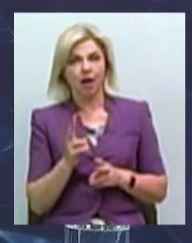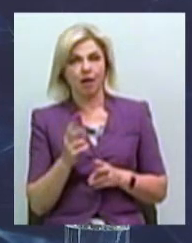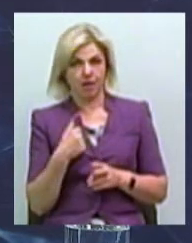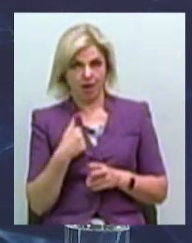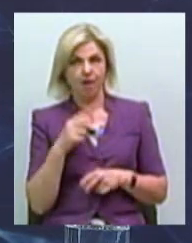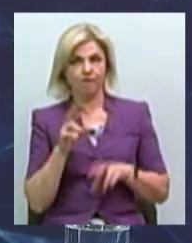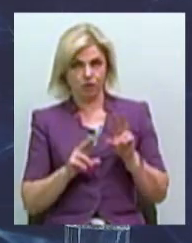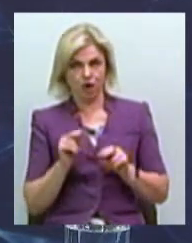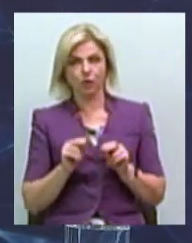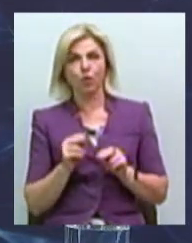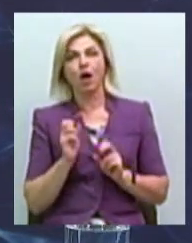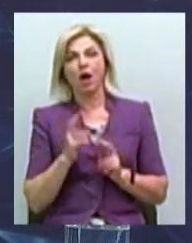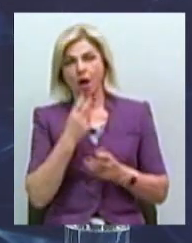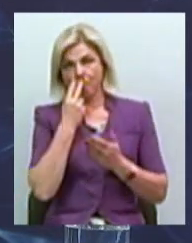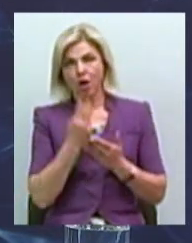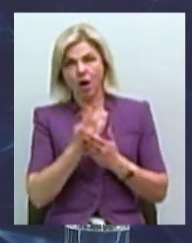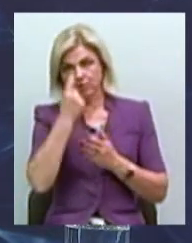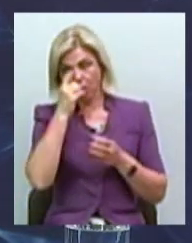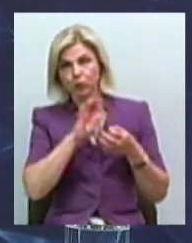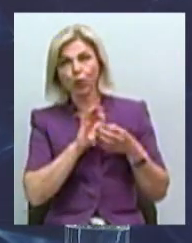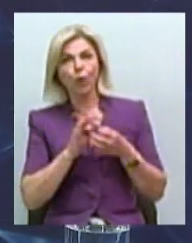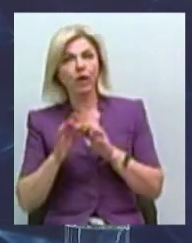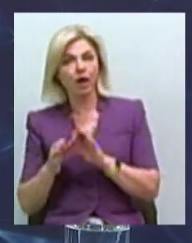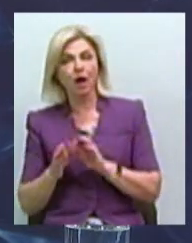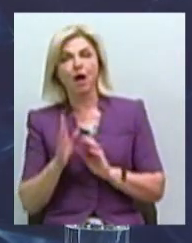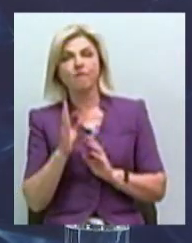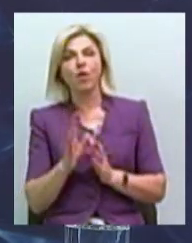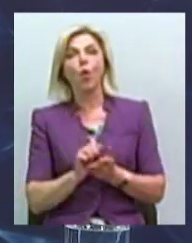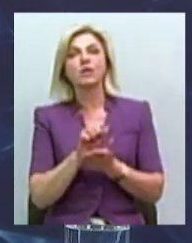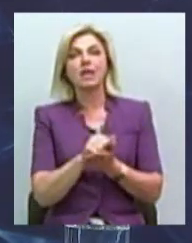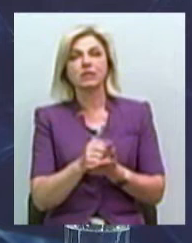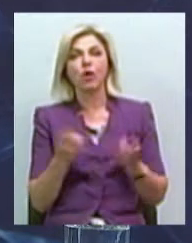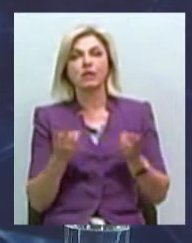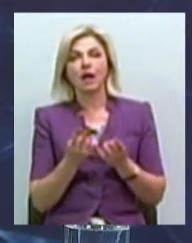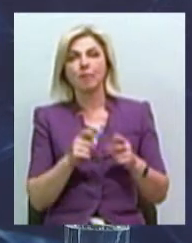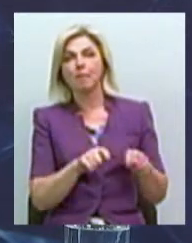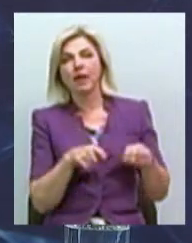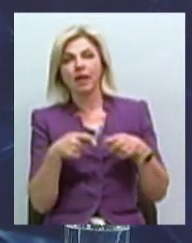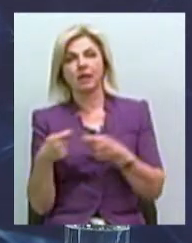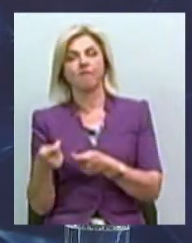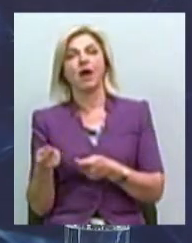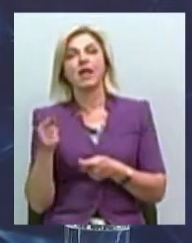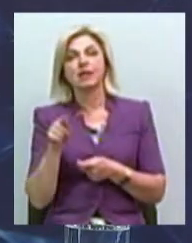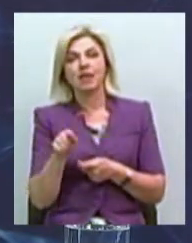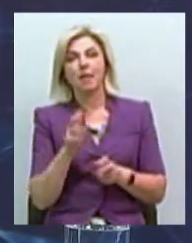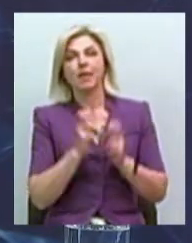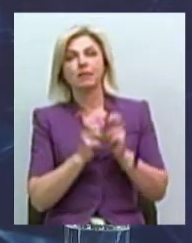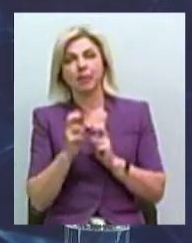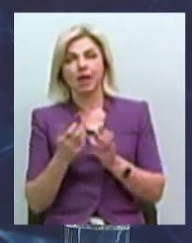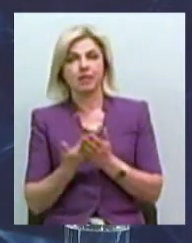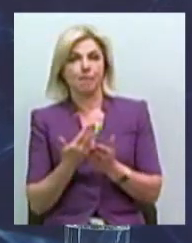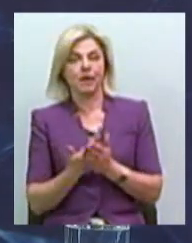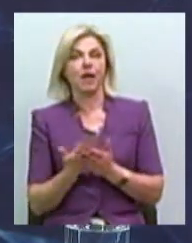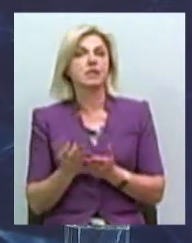вважаю і як показує логіка, в концесію потрібно передавати ті підприємства, наприклад,